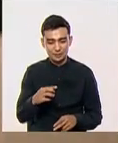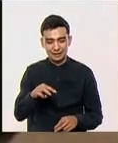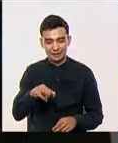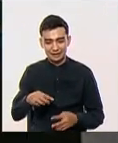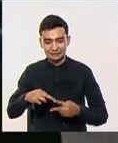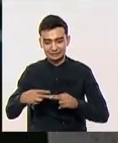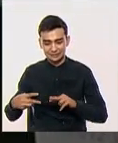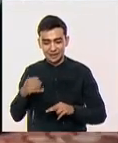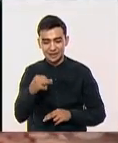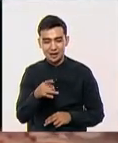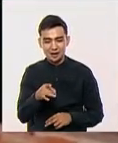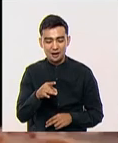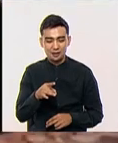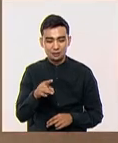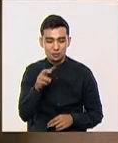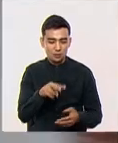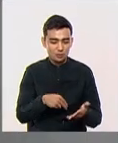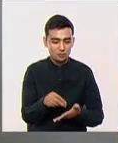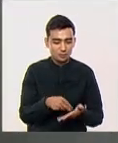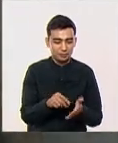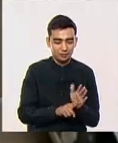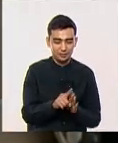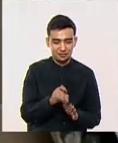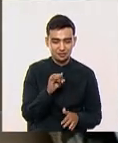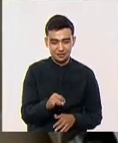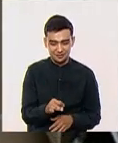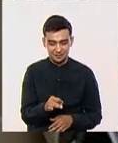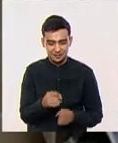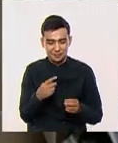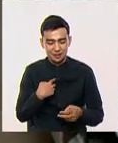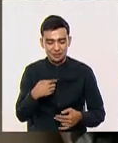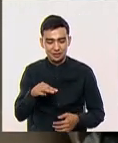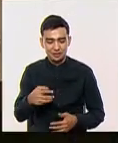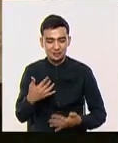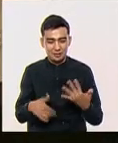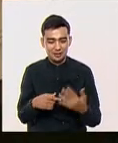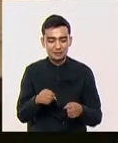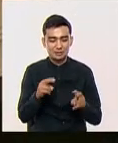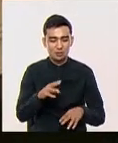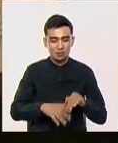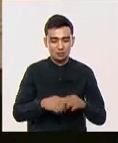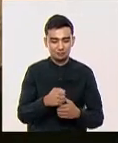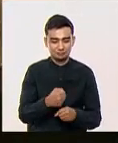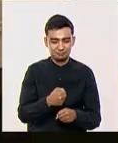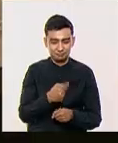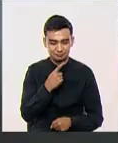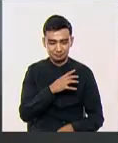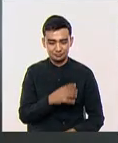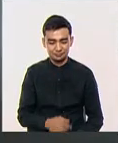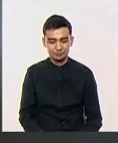айырбастап, ал оған доллар сатып алып жатыр екен. Яғни төл теңгеміздің құлдырауы қолдан жасалып отыр, деді депутат.